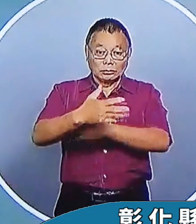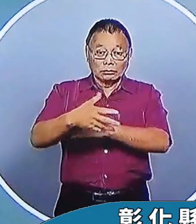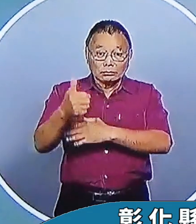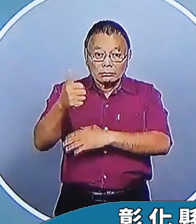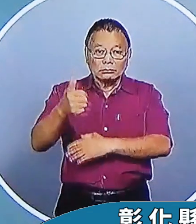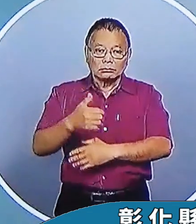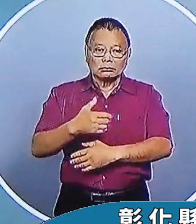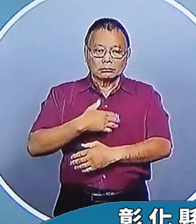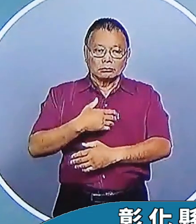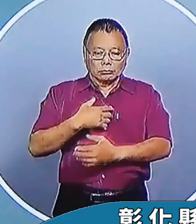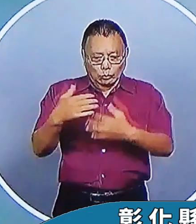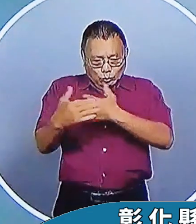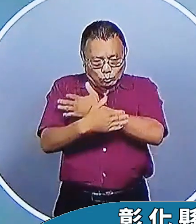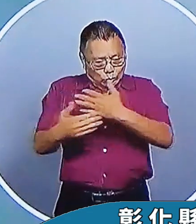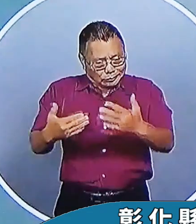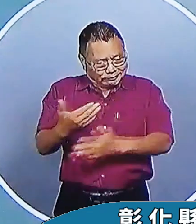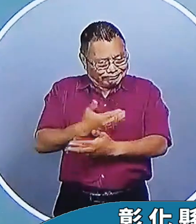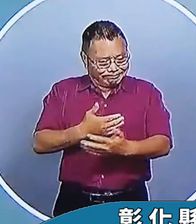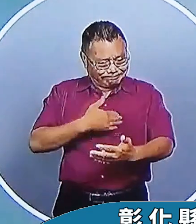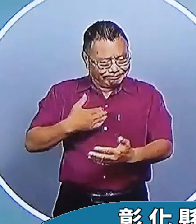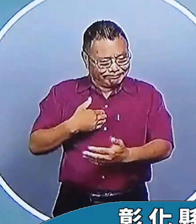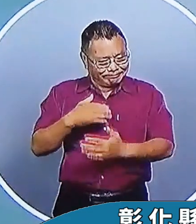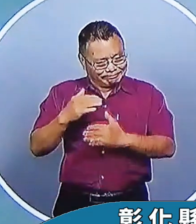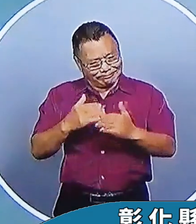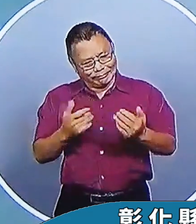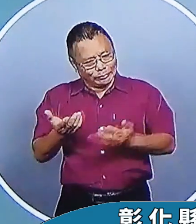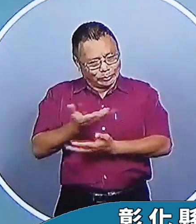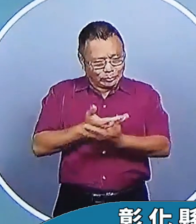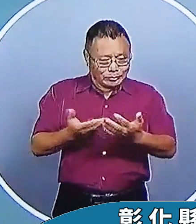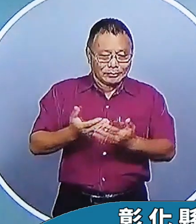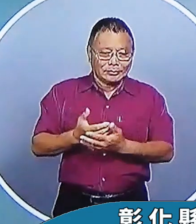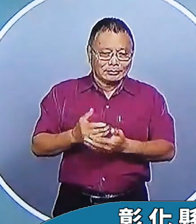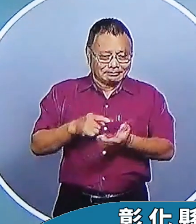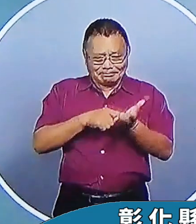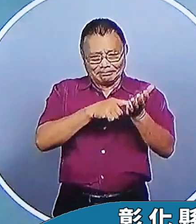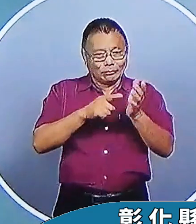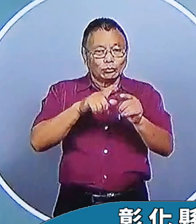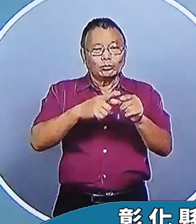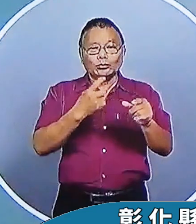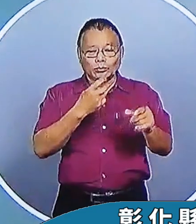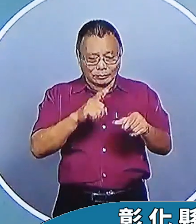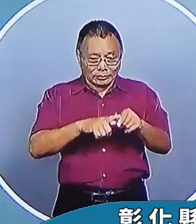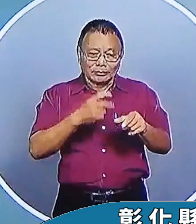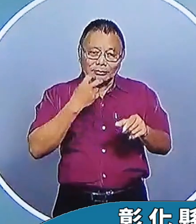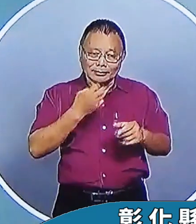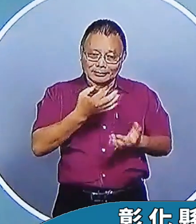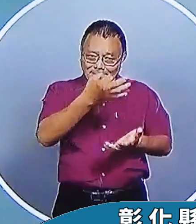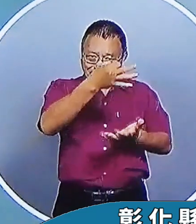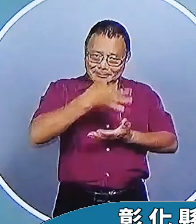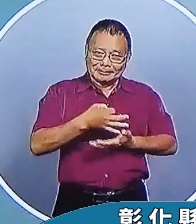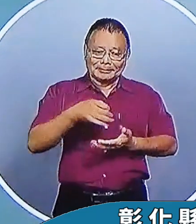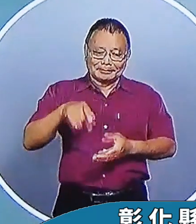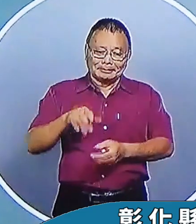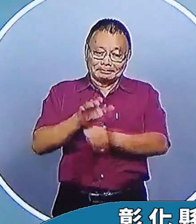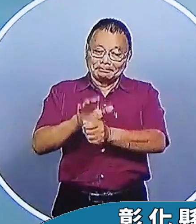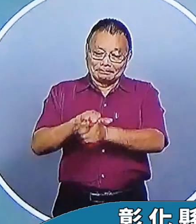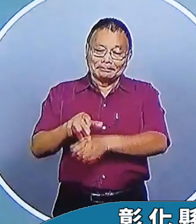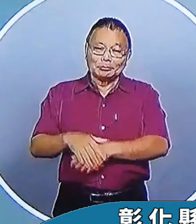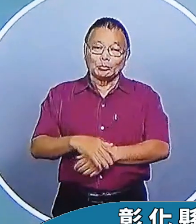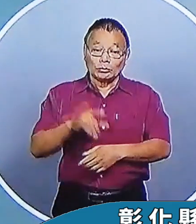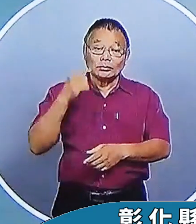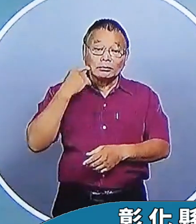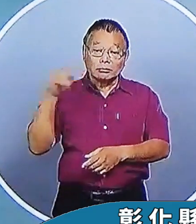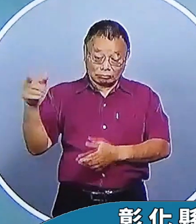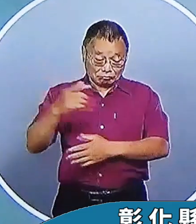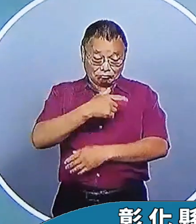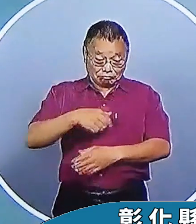哈，有这个沟通能力，有协调能力，可以争取和中央的经费。所以未来秀峰动算了哦，咱